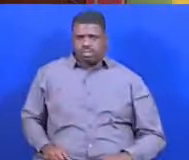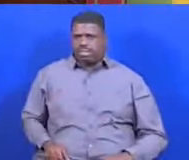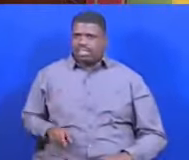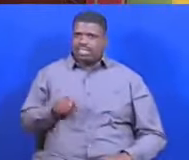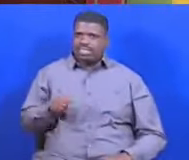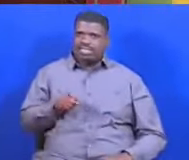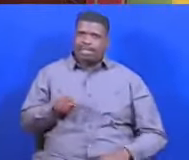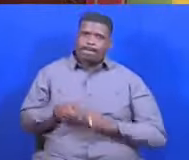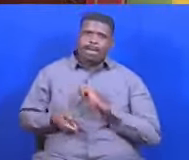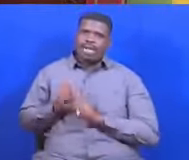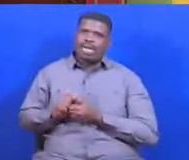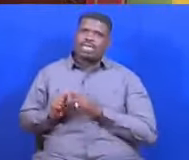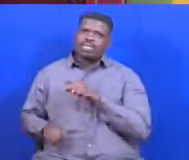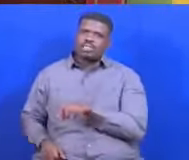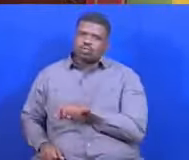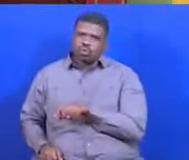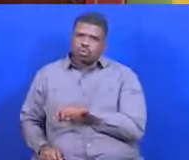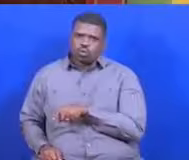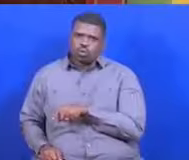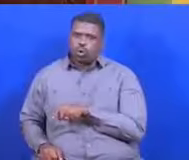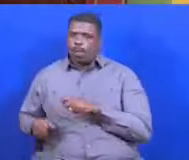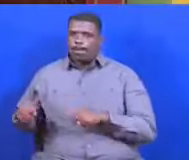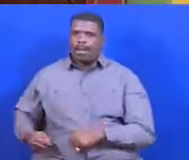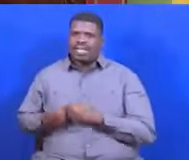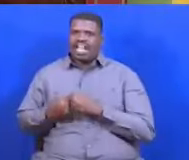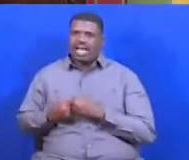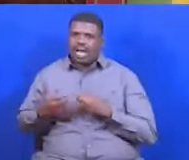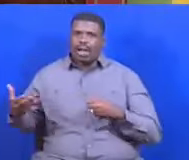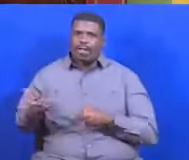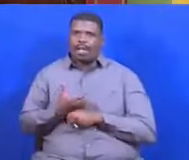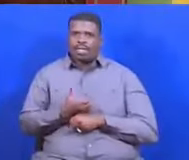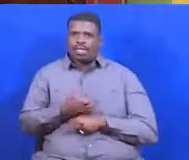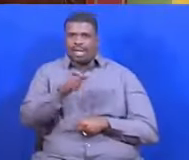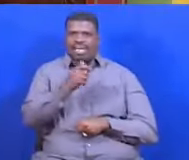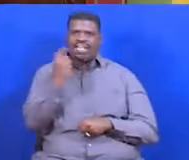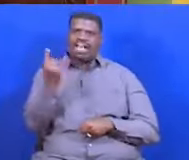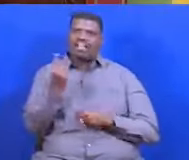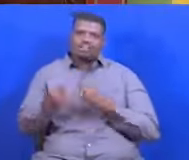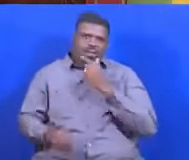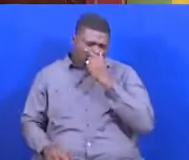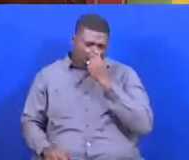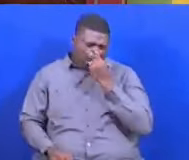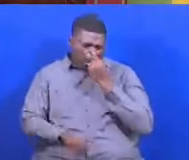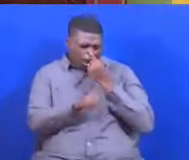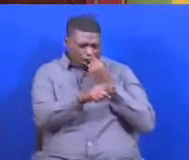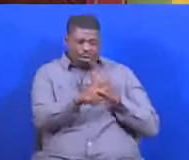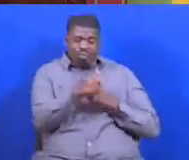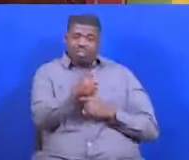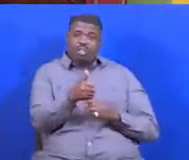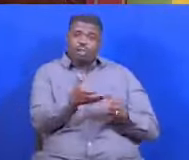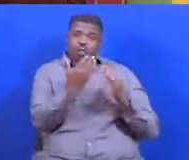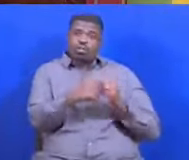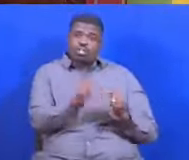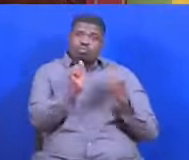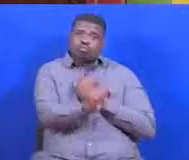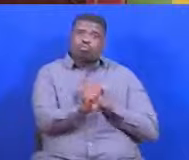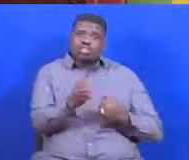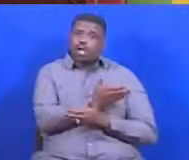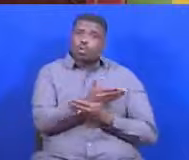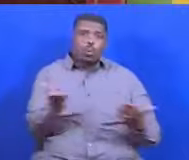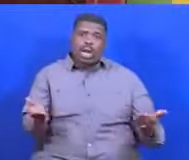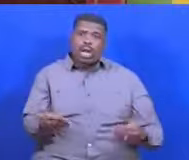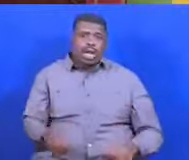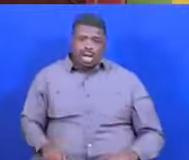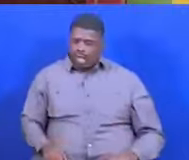ni matatizo au majanga ambayo yanapata taifa wakati wewe mwenyewe huna uwezo wa kuzuia na wala huna